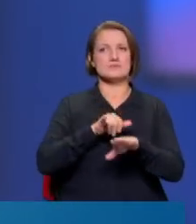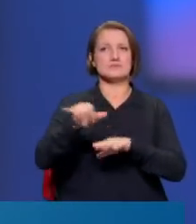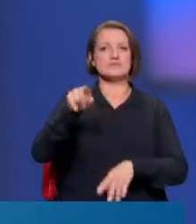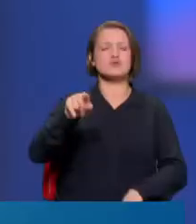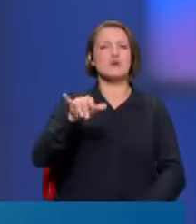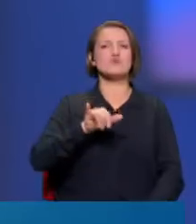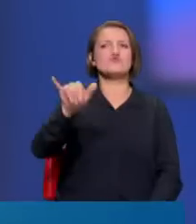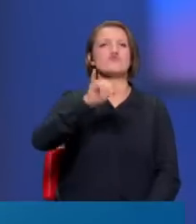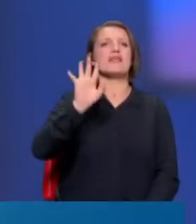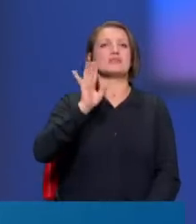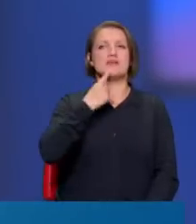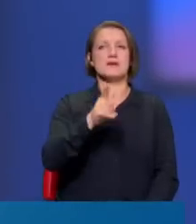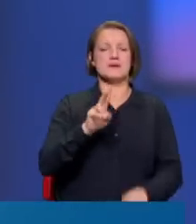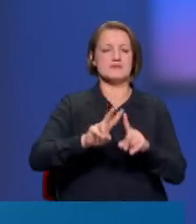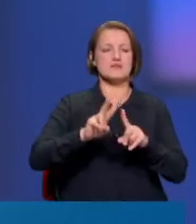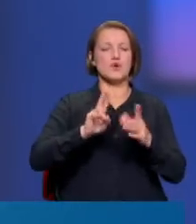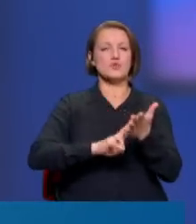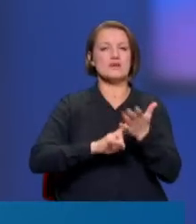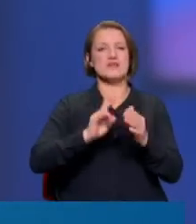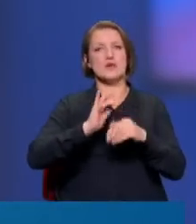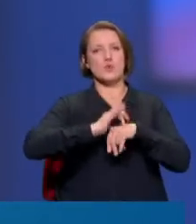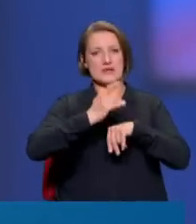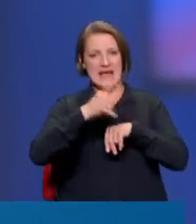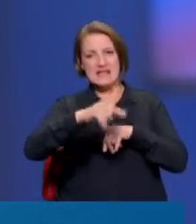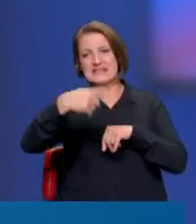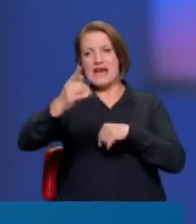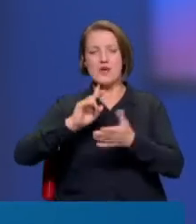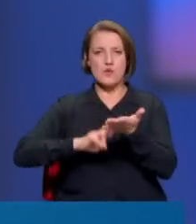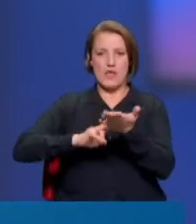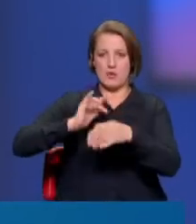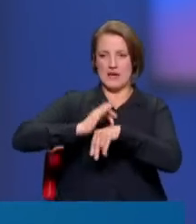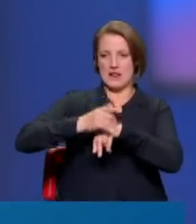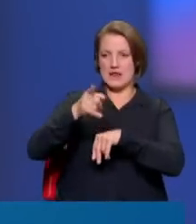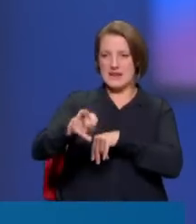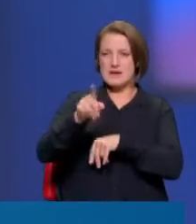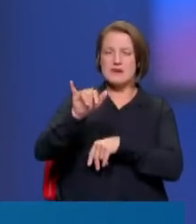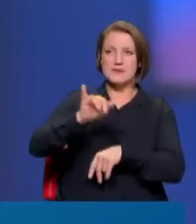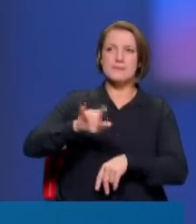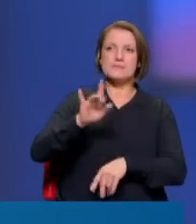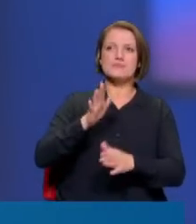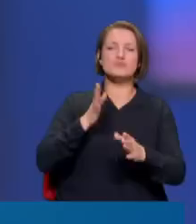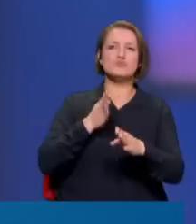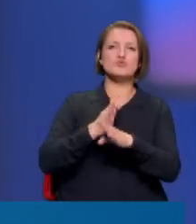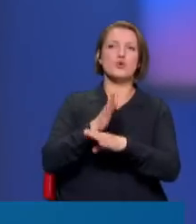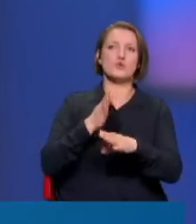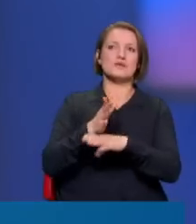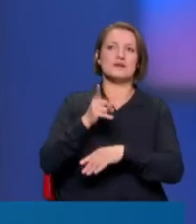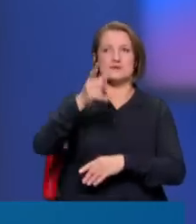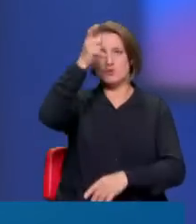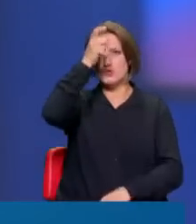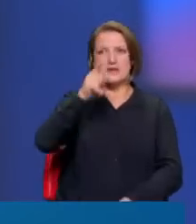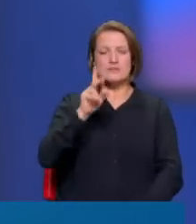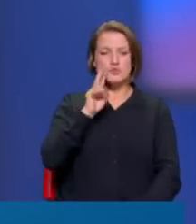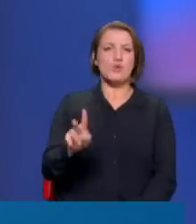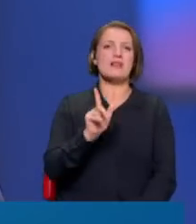uçmayın dedi bu şu demek bir NATO üyesi ülke diğer NATO üyesi ülkenin Eee bu aracını düşünerek doğrudan Savaş açmadı kaldı Türkiye bunu